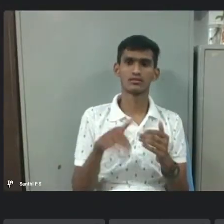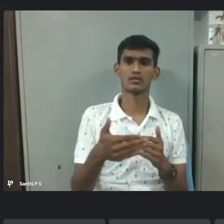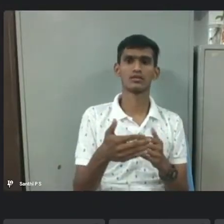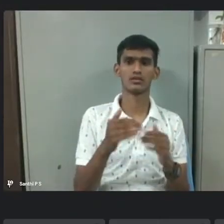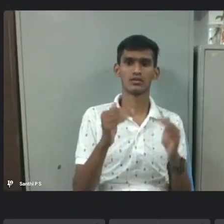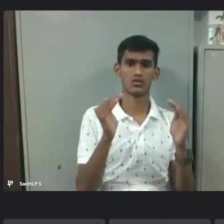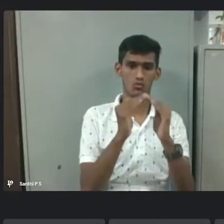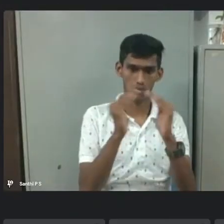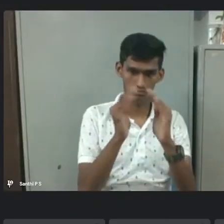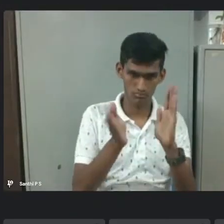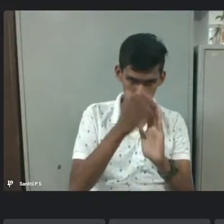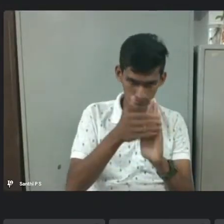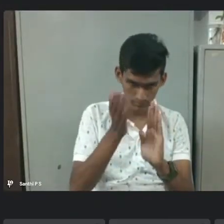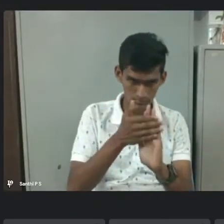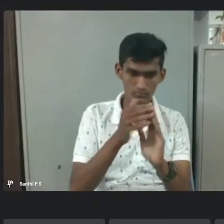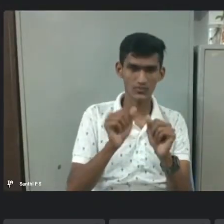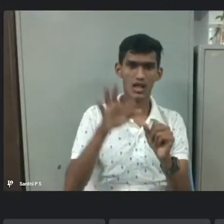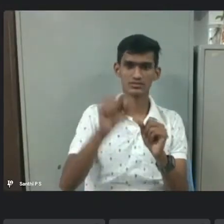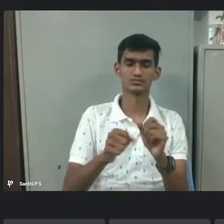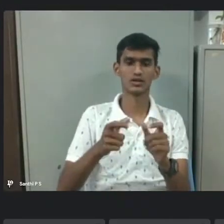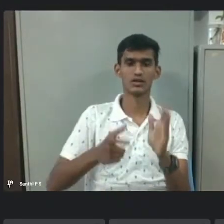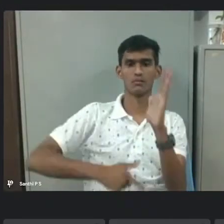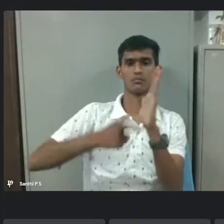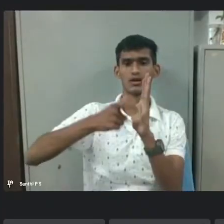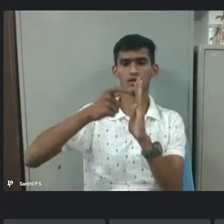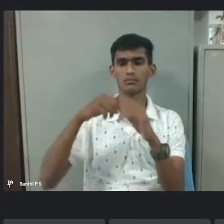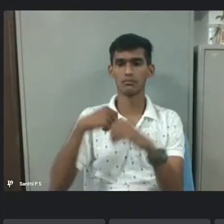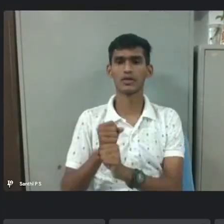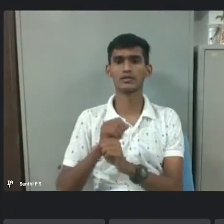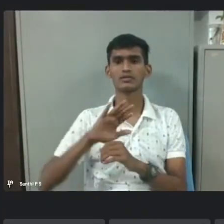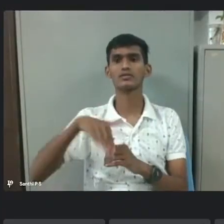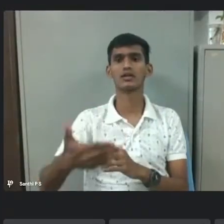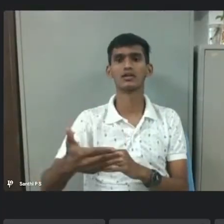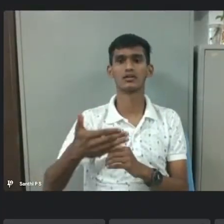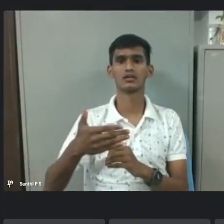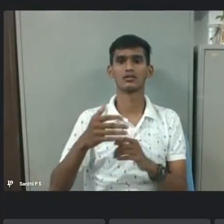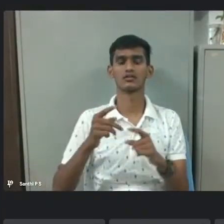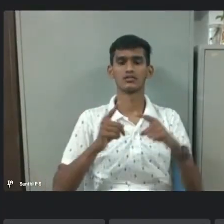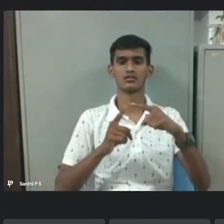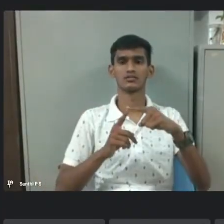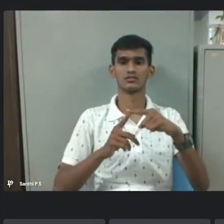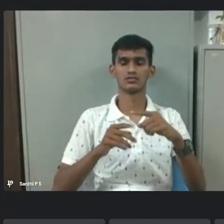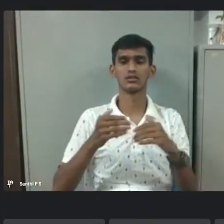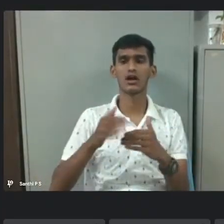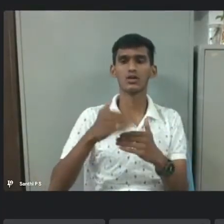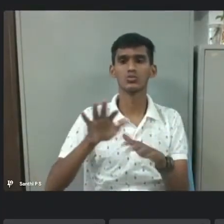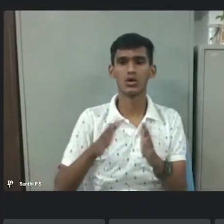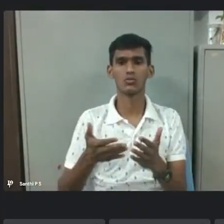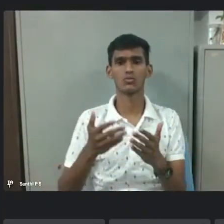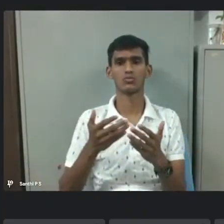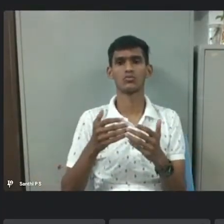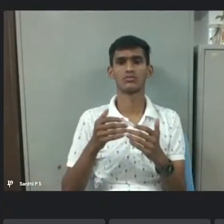അല്ലെങ്കിൽ ആക്സസിബിൾ ആയിട്ടുള്ള കെട്ടിടങ്ങൾ ഉണ്ടാക്കി അതുവരെ നമുക്ക് എളുപ്പമാണ്. അതിനുശേഷം തുടർച്ചയായിട്ട് ഇത് തുടർന്നു കൊണ്ട് പോകാനും